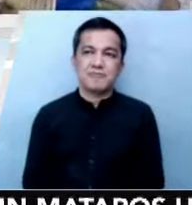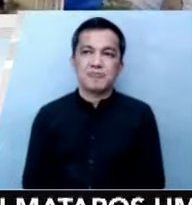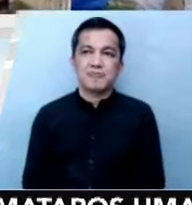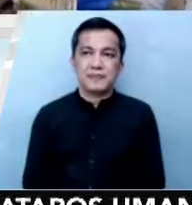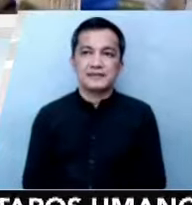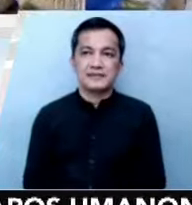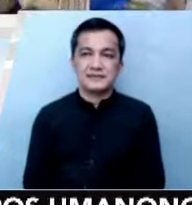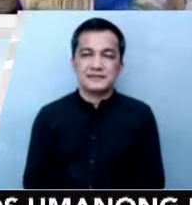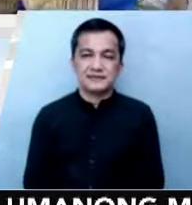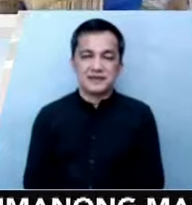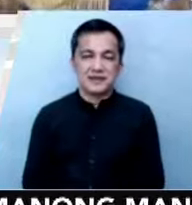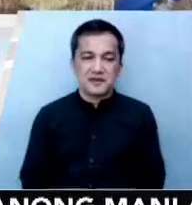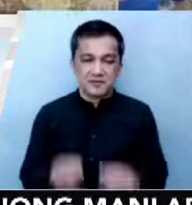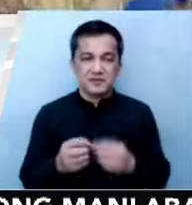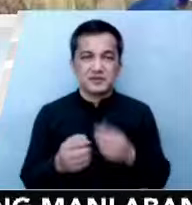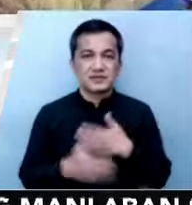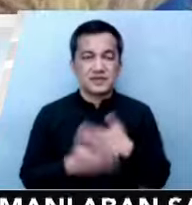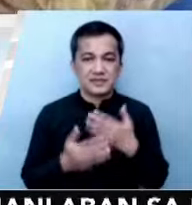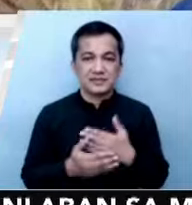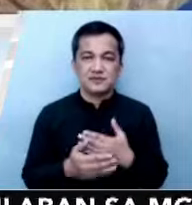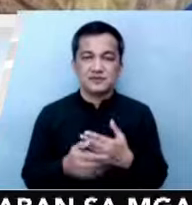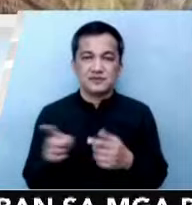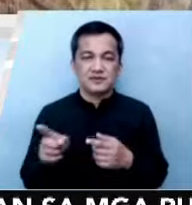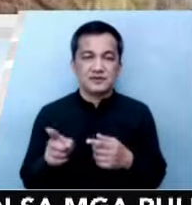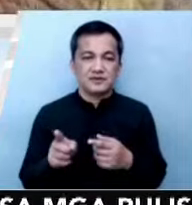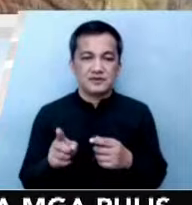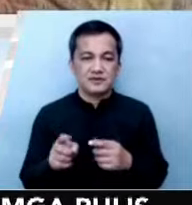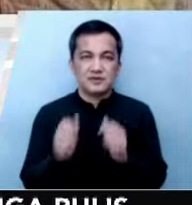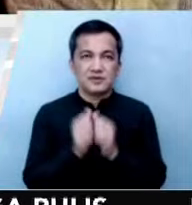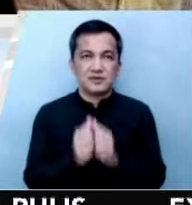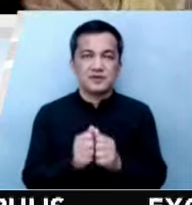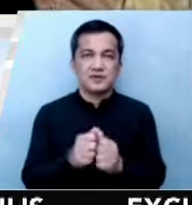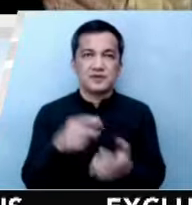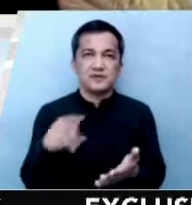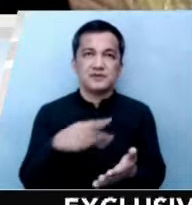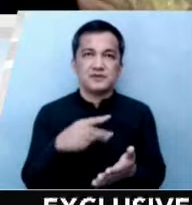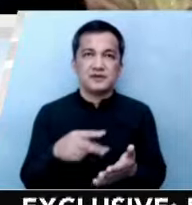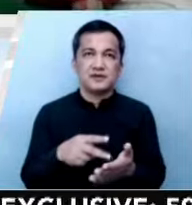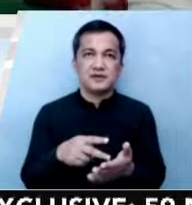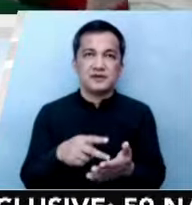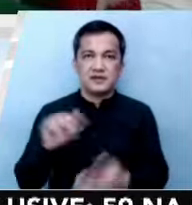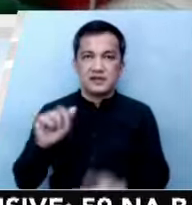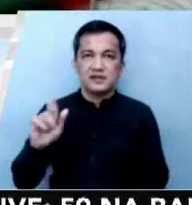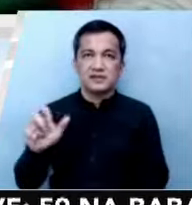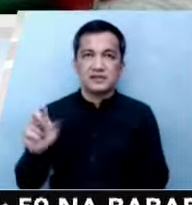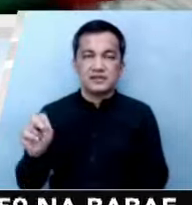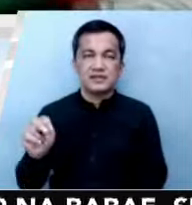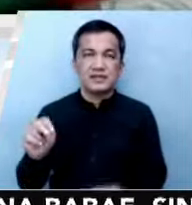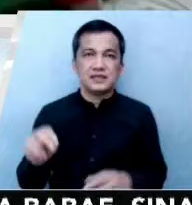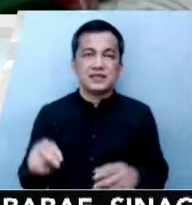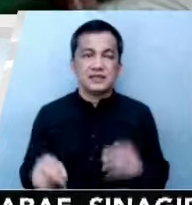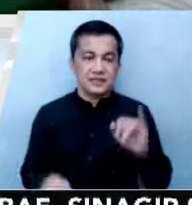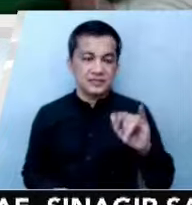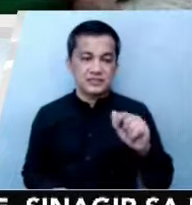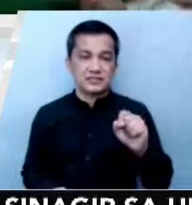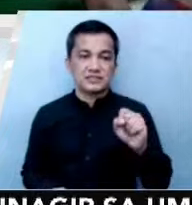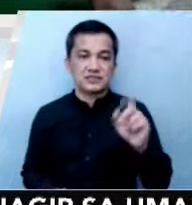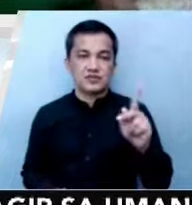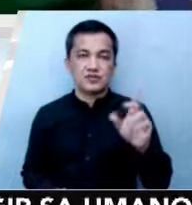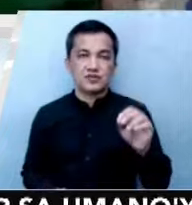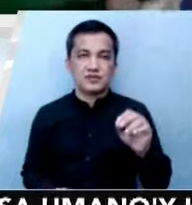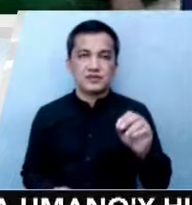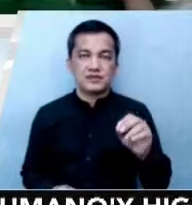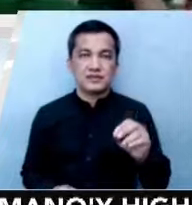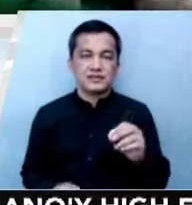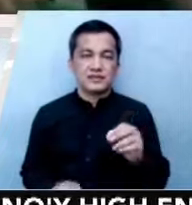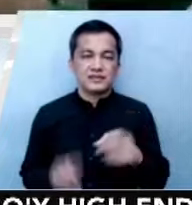Mas naaliw pa sila nang magkasamang sumayaw sina Alden at Yorme Isko ng Dying Inside. This